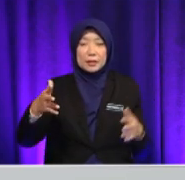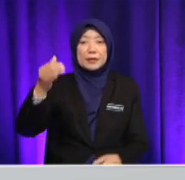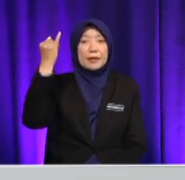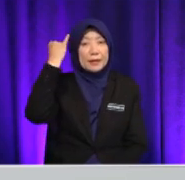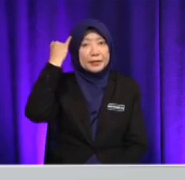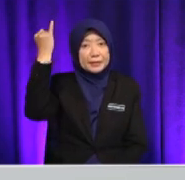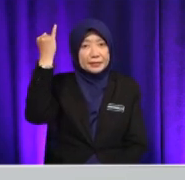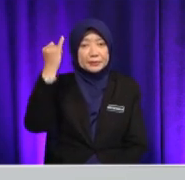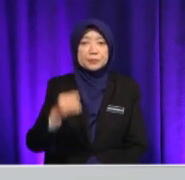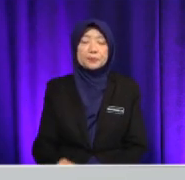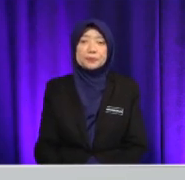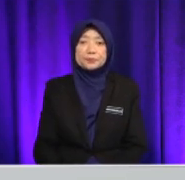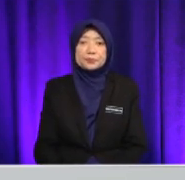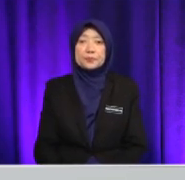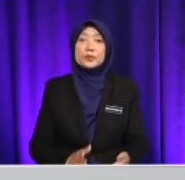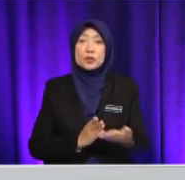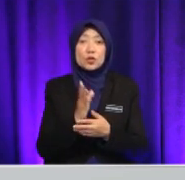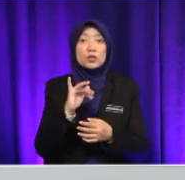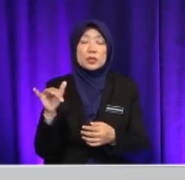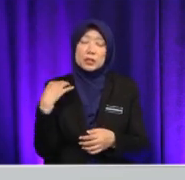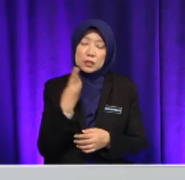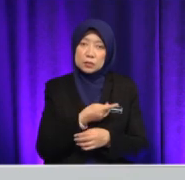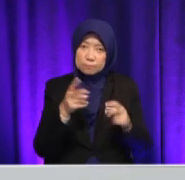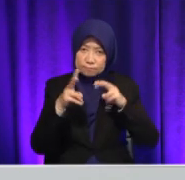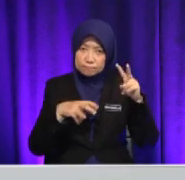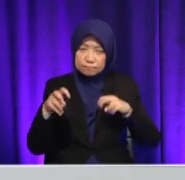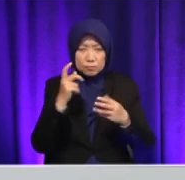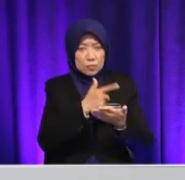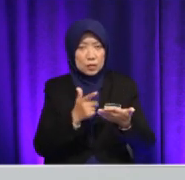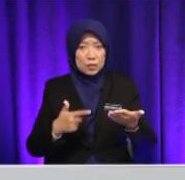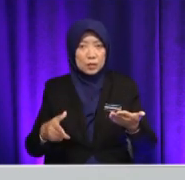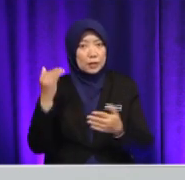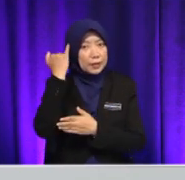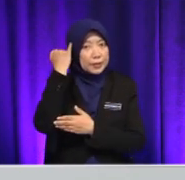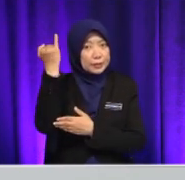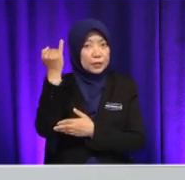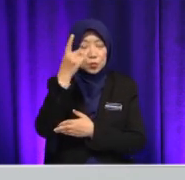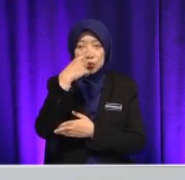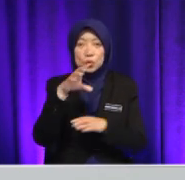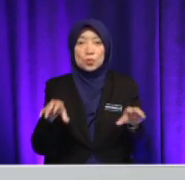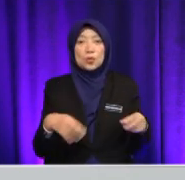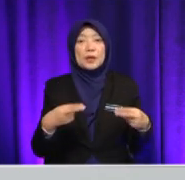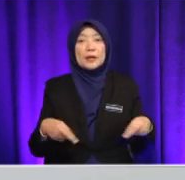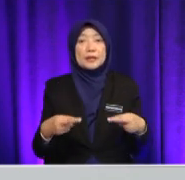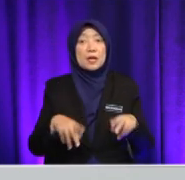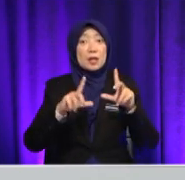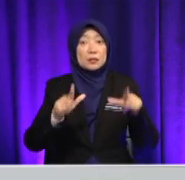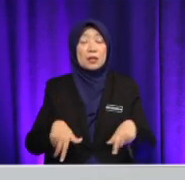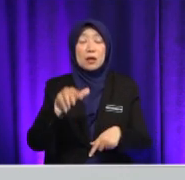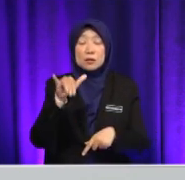Oke seterusnya kita tengok kepada menganalisis letak yang terbaik